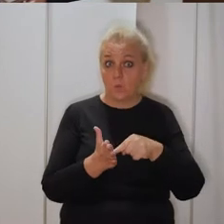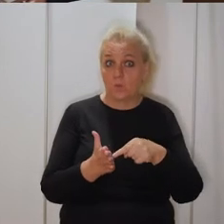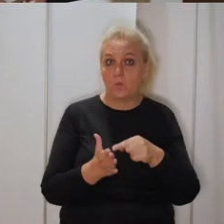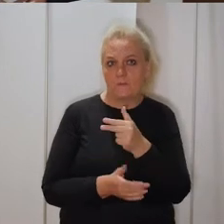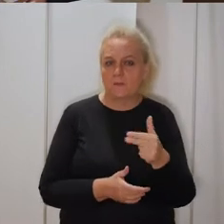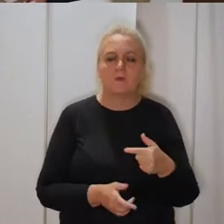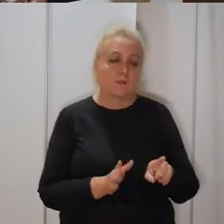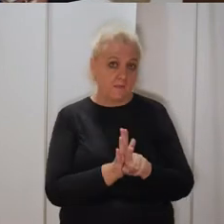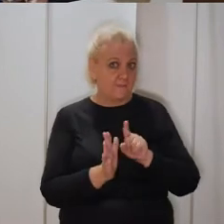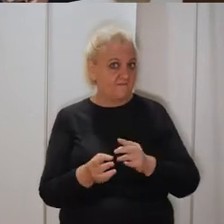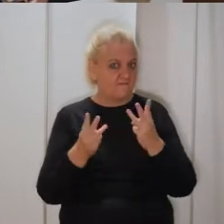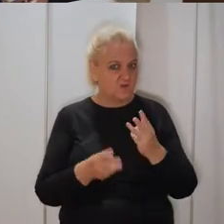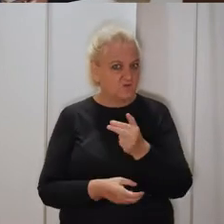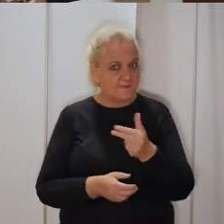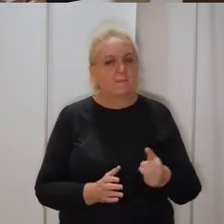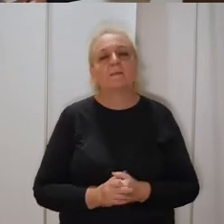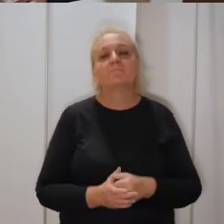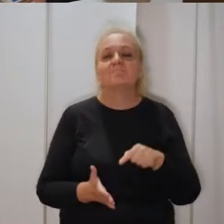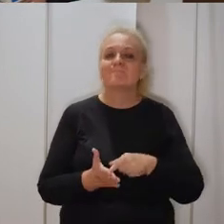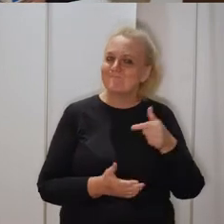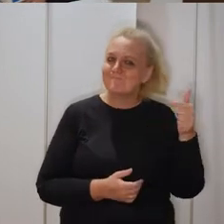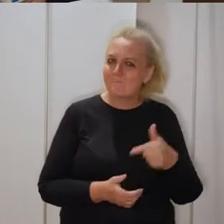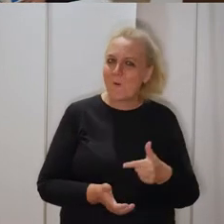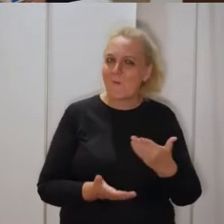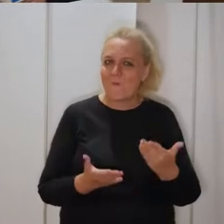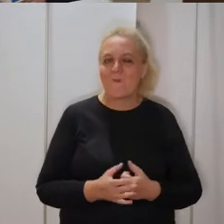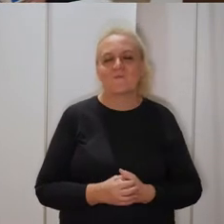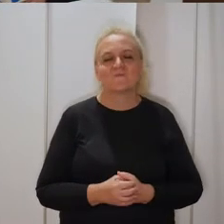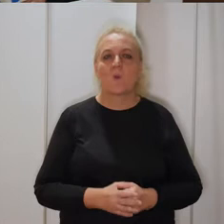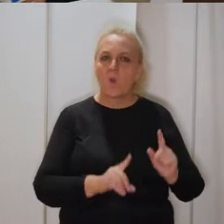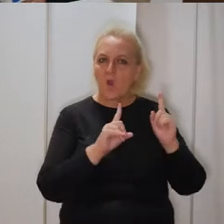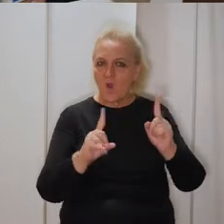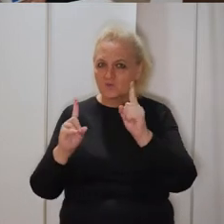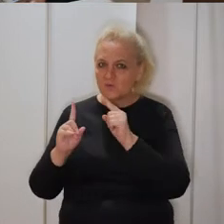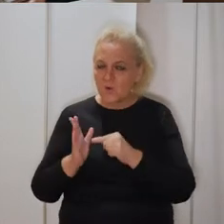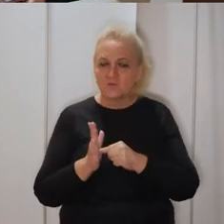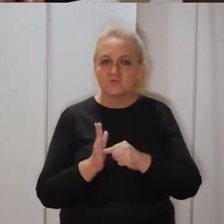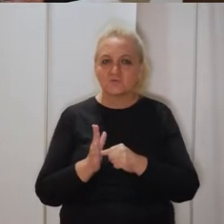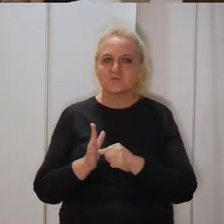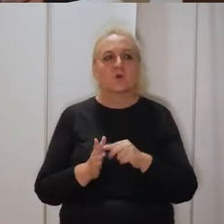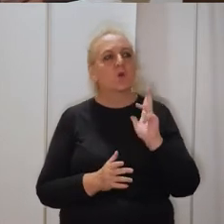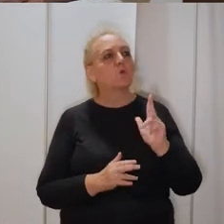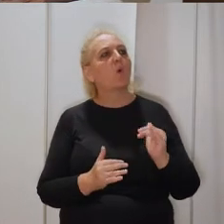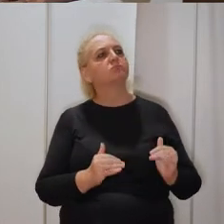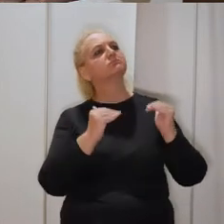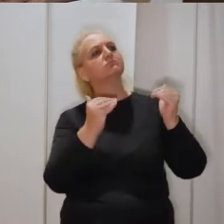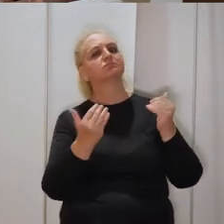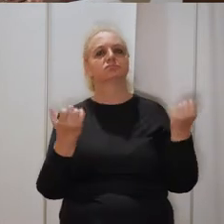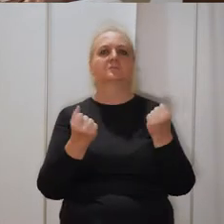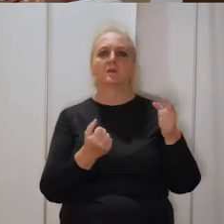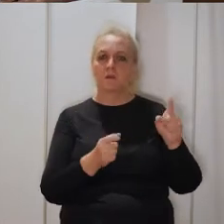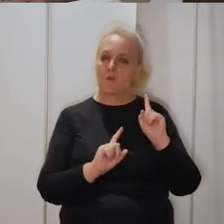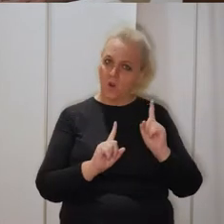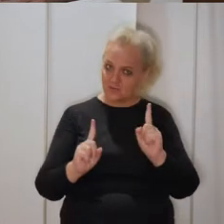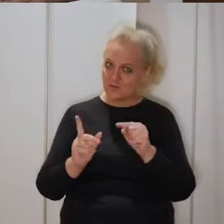To ważna dla mnie kwestia, że należy ostrożnie podchodzić do autorytetów i dlatego tam